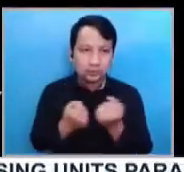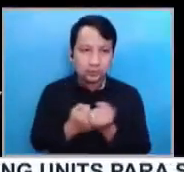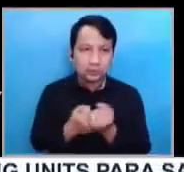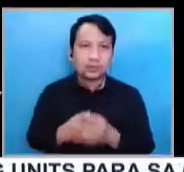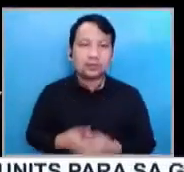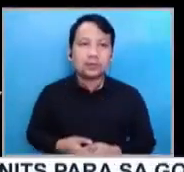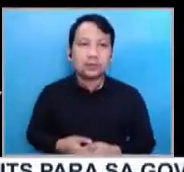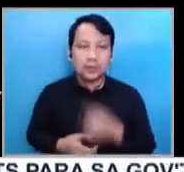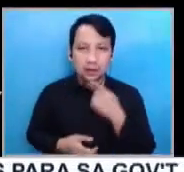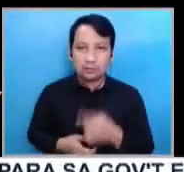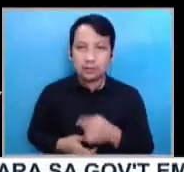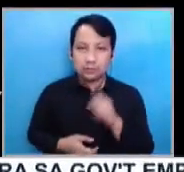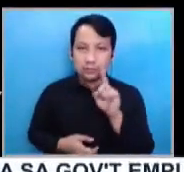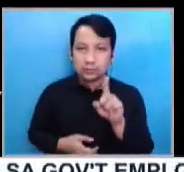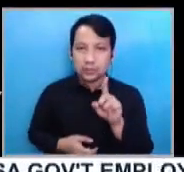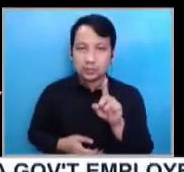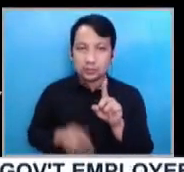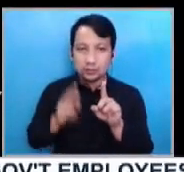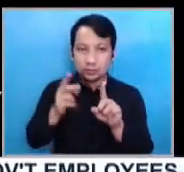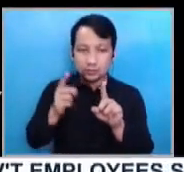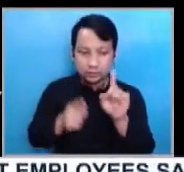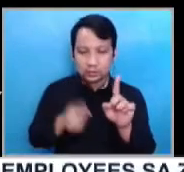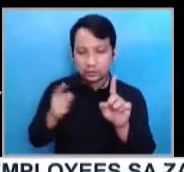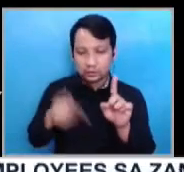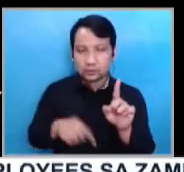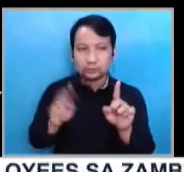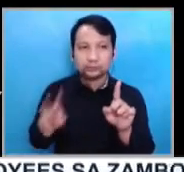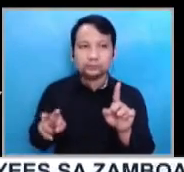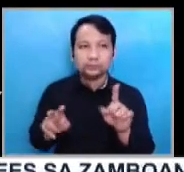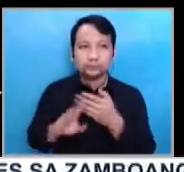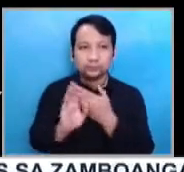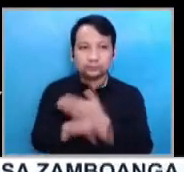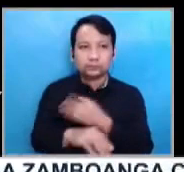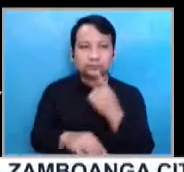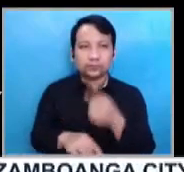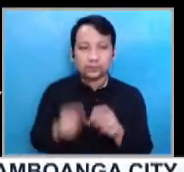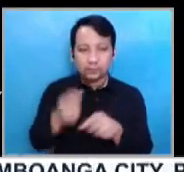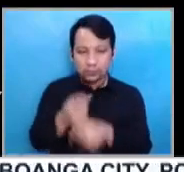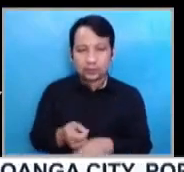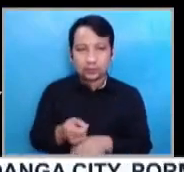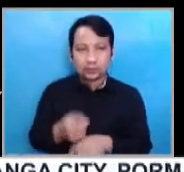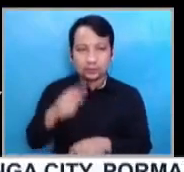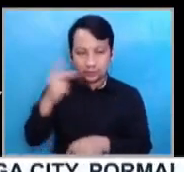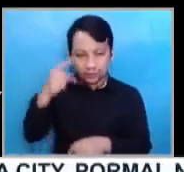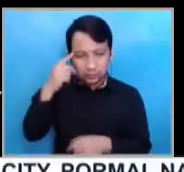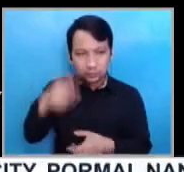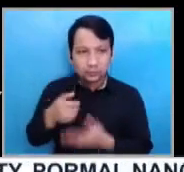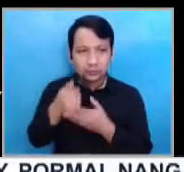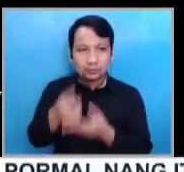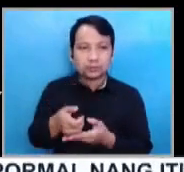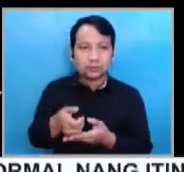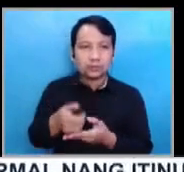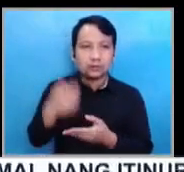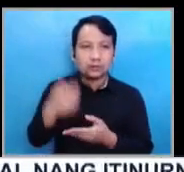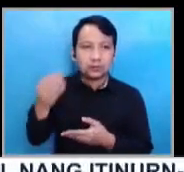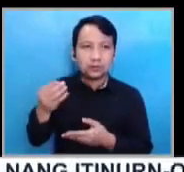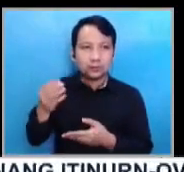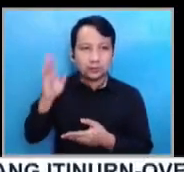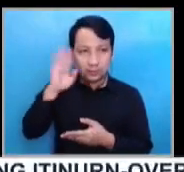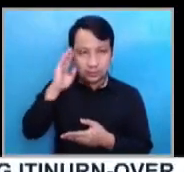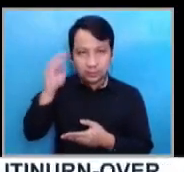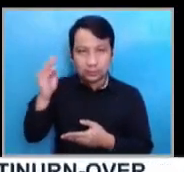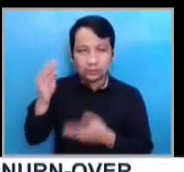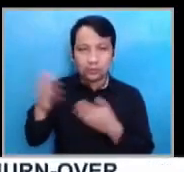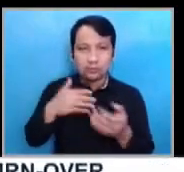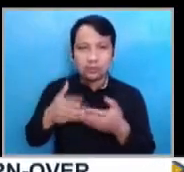Samantala, isa sa dalawang Pinoy ang naniniwalang maibabalik ang tradisyonal na politika sa tulong ni presidential aspirant Bongbong Marcos